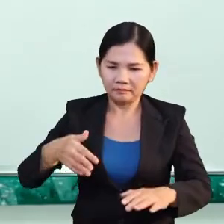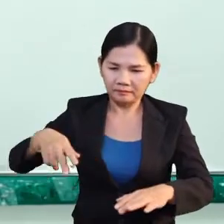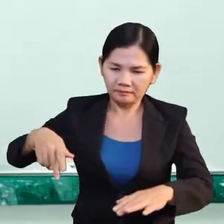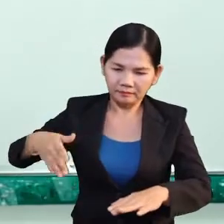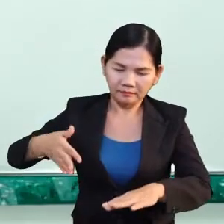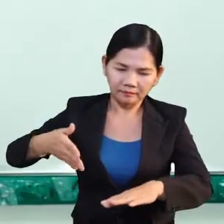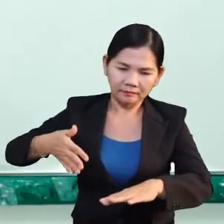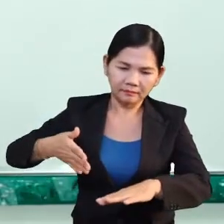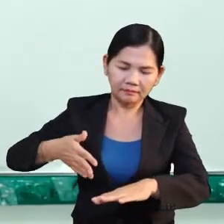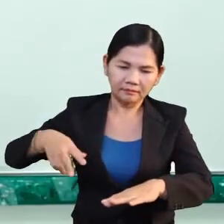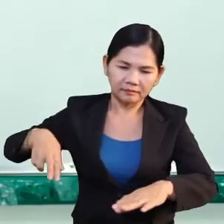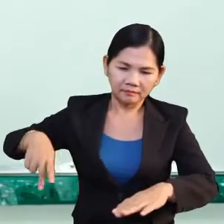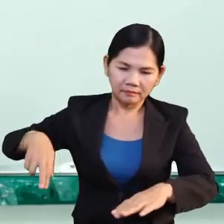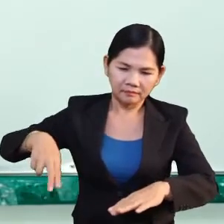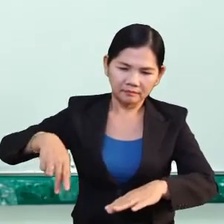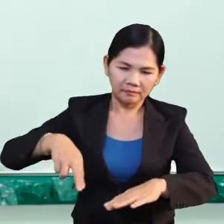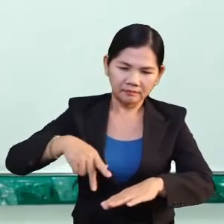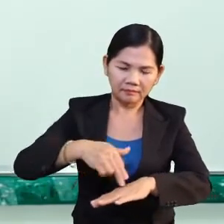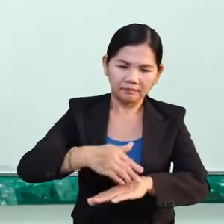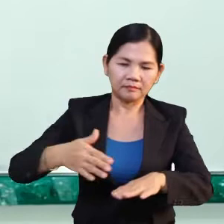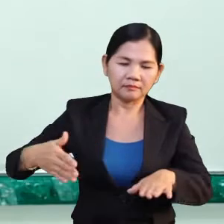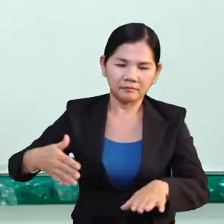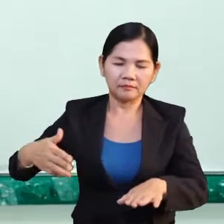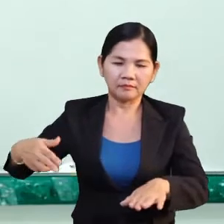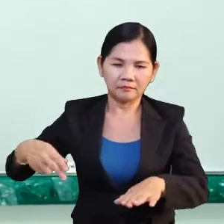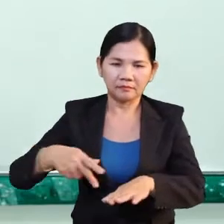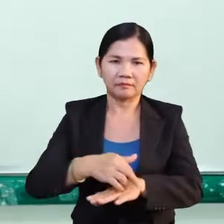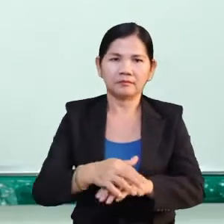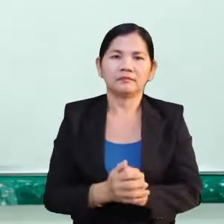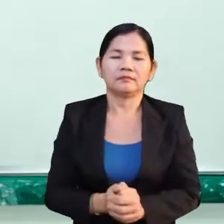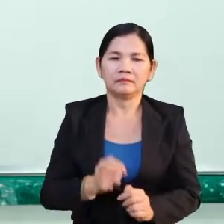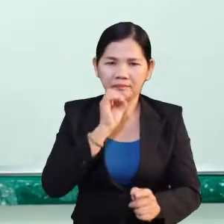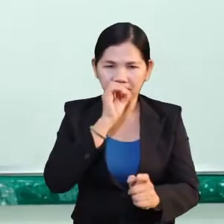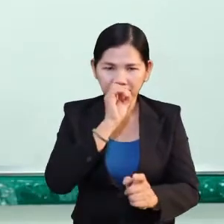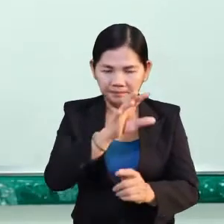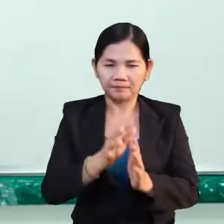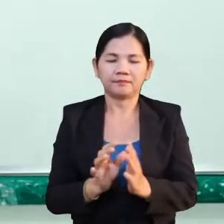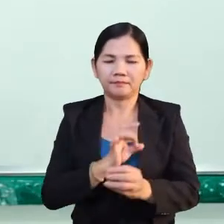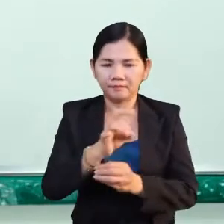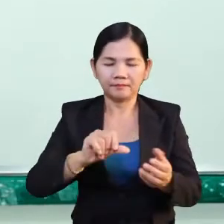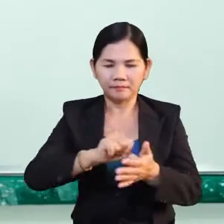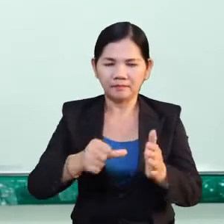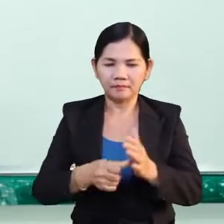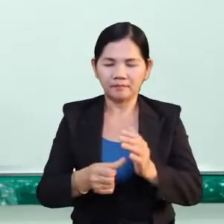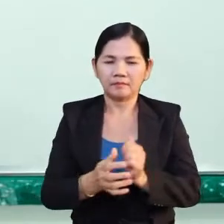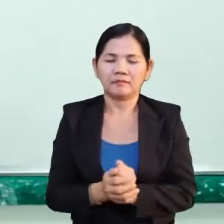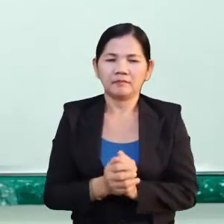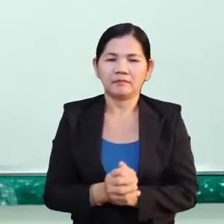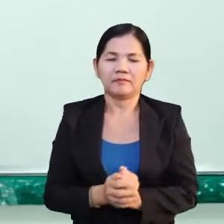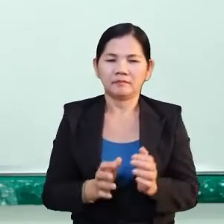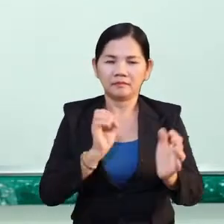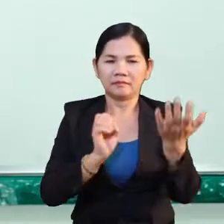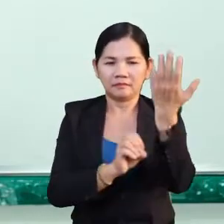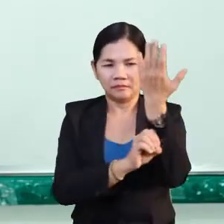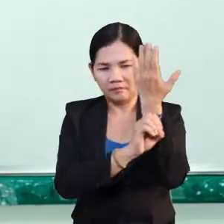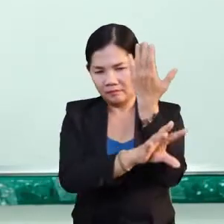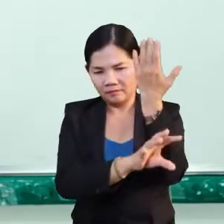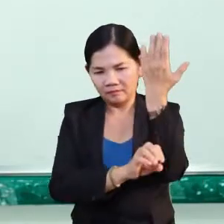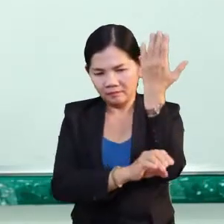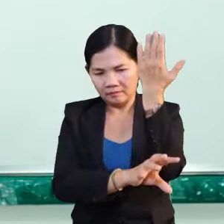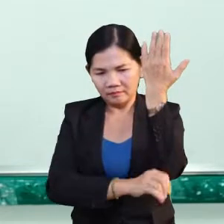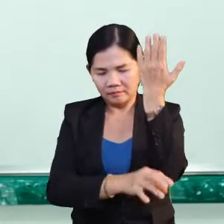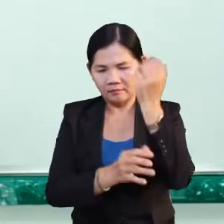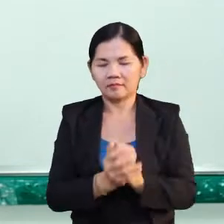phlau khnom merin ni phong dae ko min ko omnong ai sa prab ban 2 អត្ថន័យ ភ្លើង សញ្ញា ចរាចរ